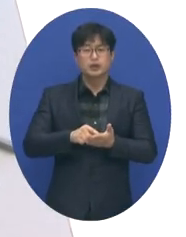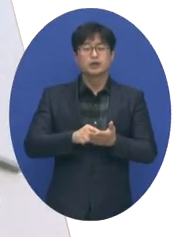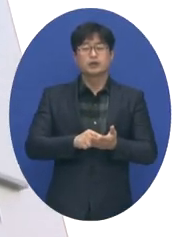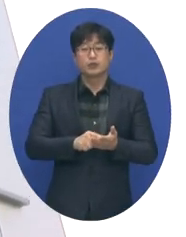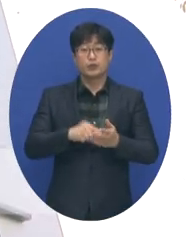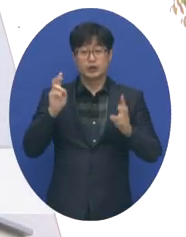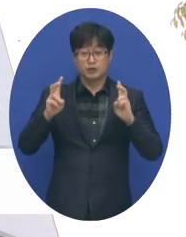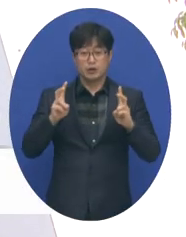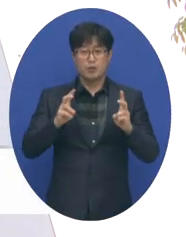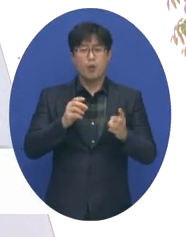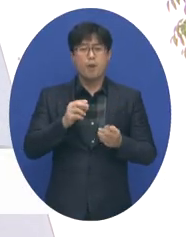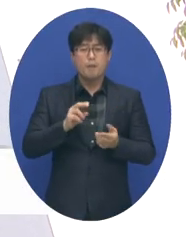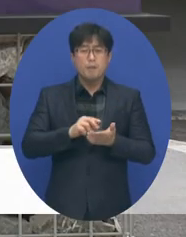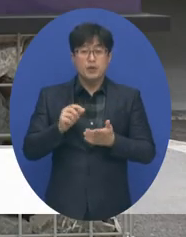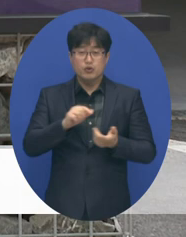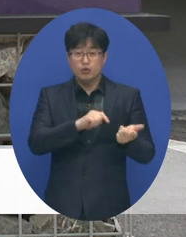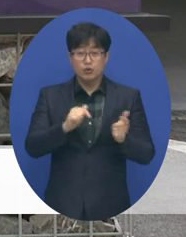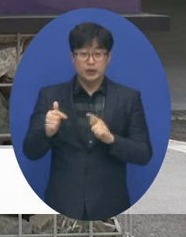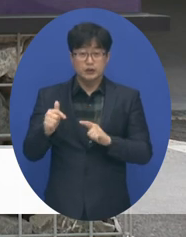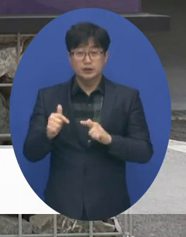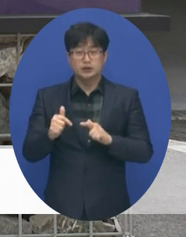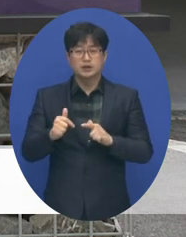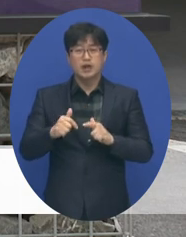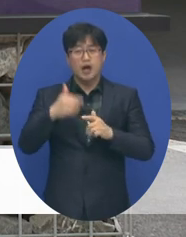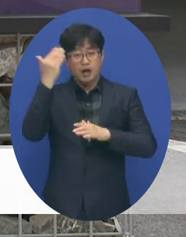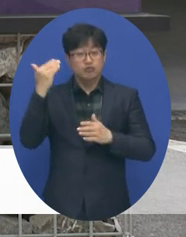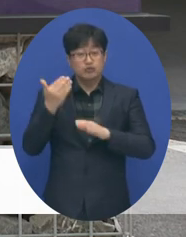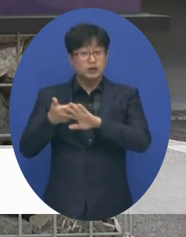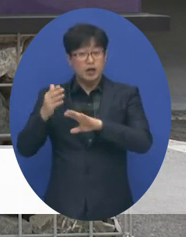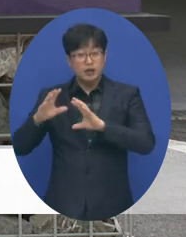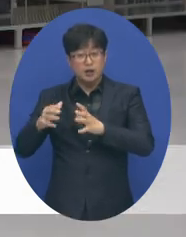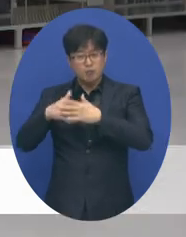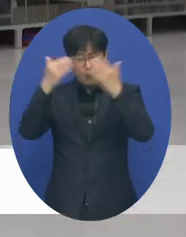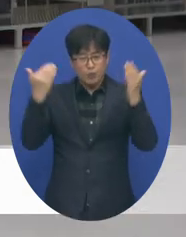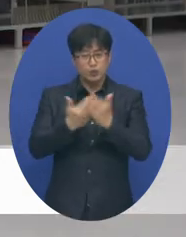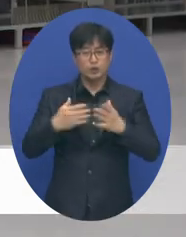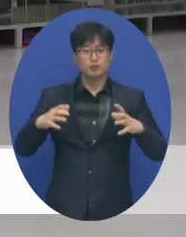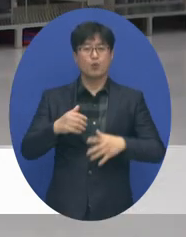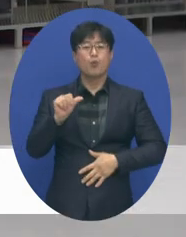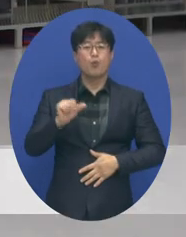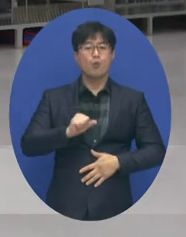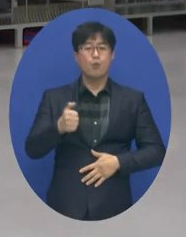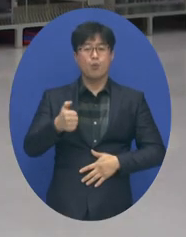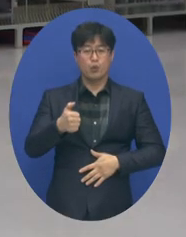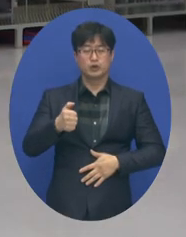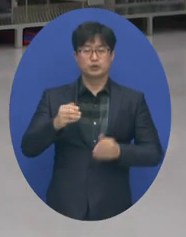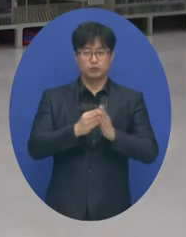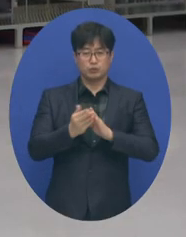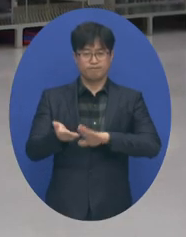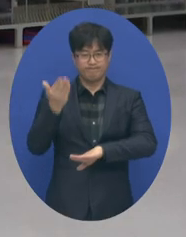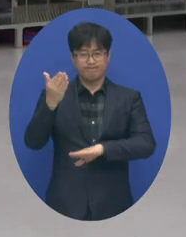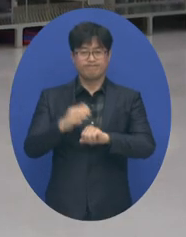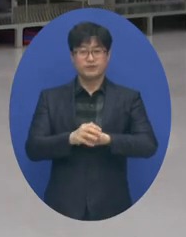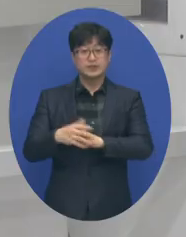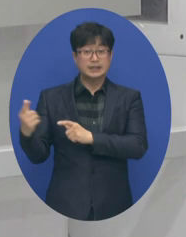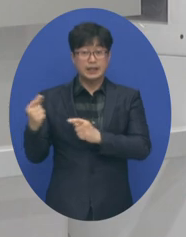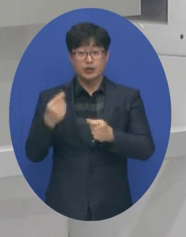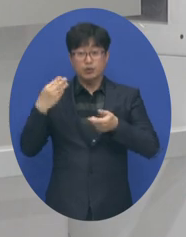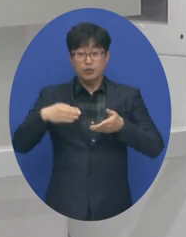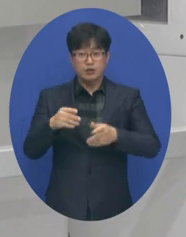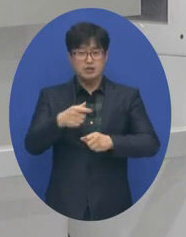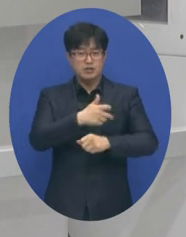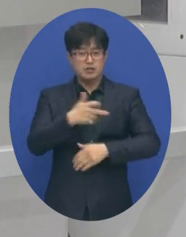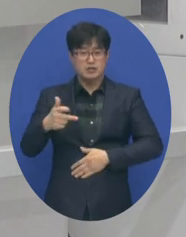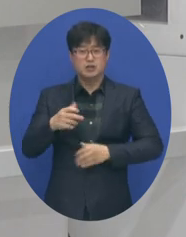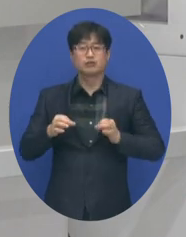테크놀로지스, 반도체 장비 기업 ASM 등 국내외 기업의 투자를 모두 합치면 50조 원이 넘습니다. 이 같은 경기도의